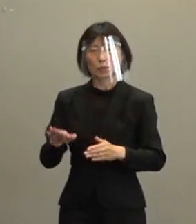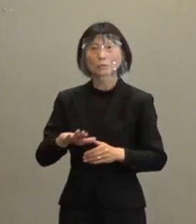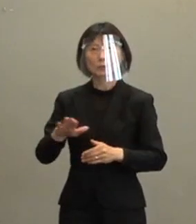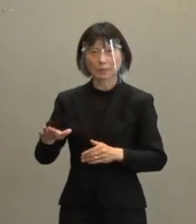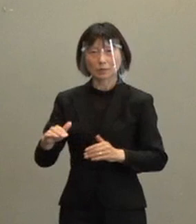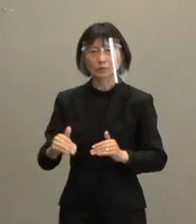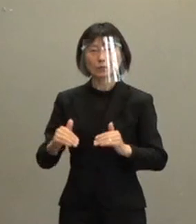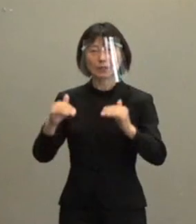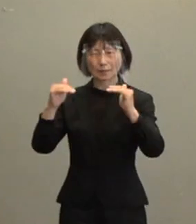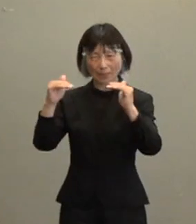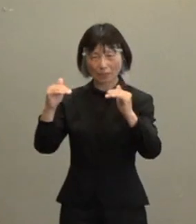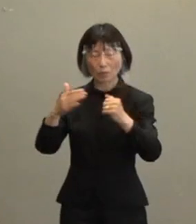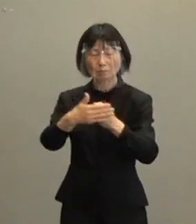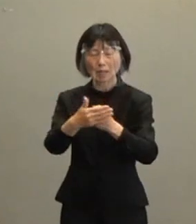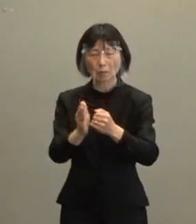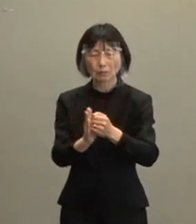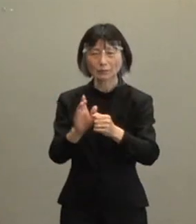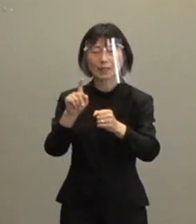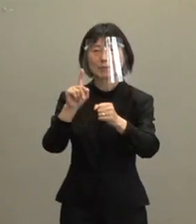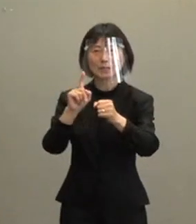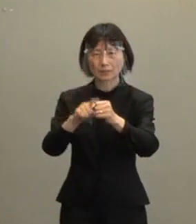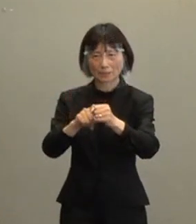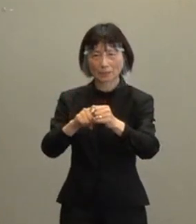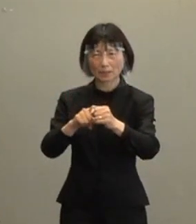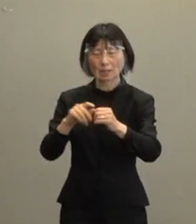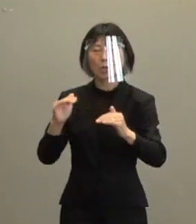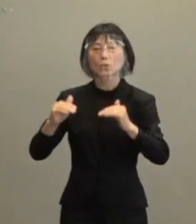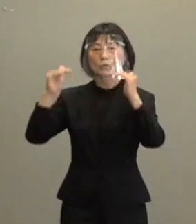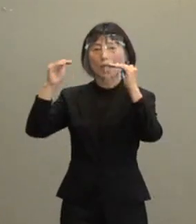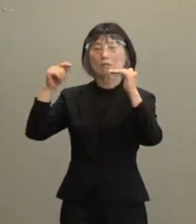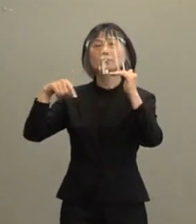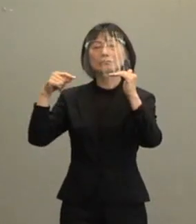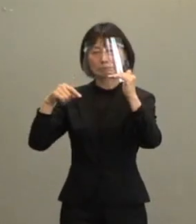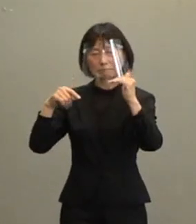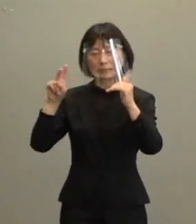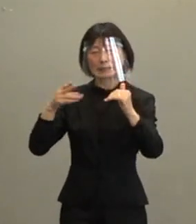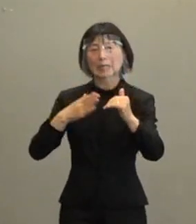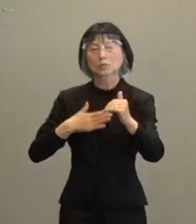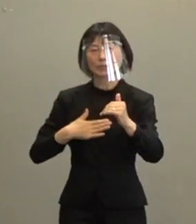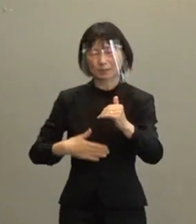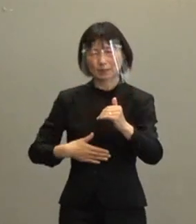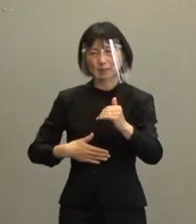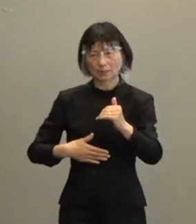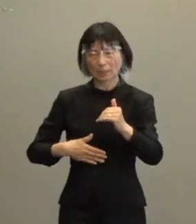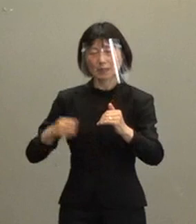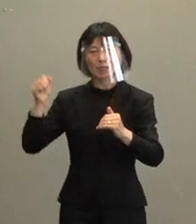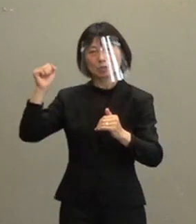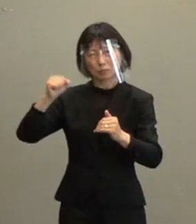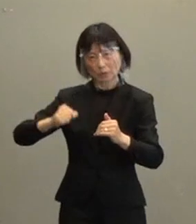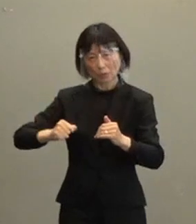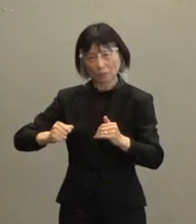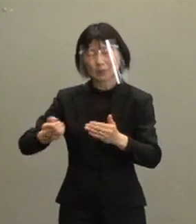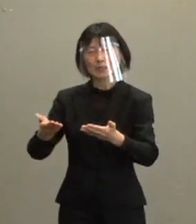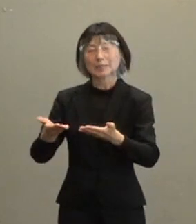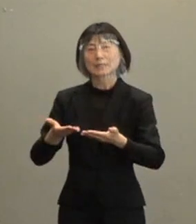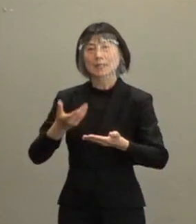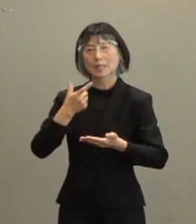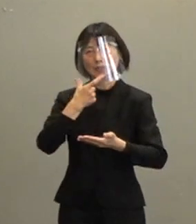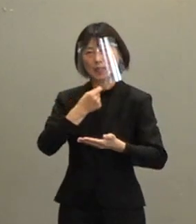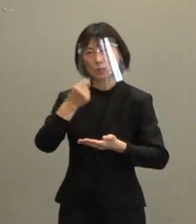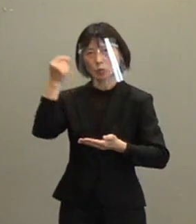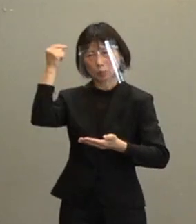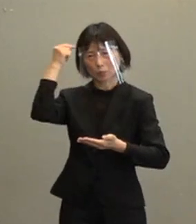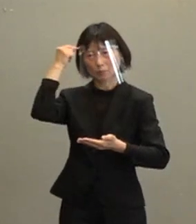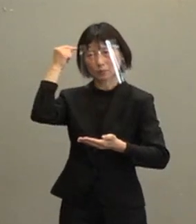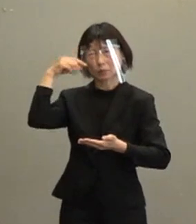ちの健やかな成長を守るためにですね、やっぱり大人が理解をし、認めていただきたいというふうに思い